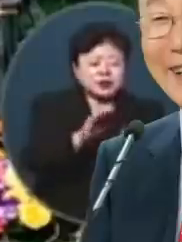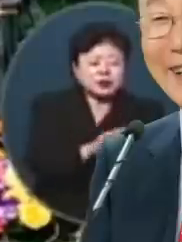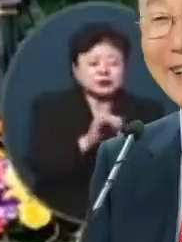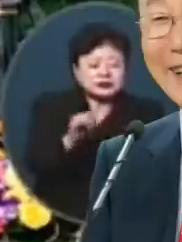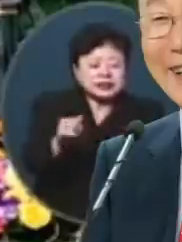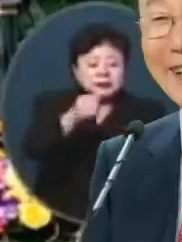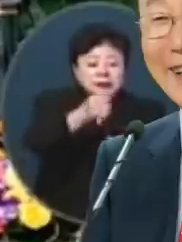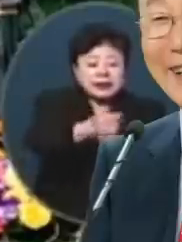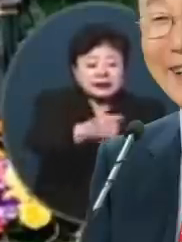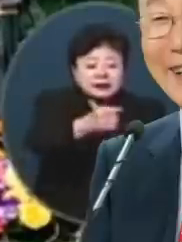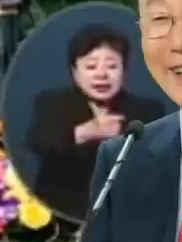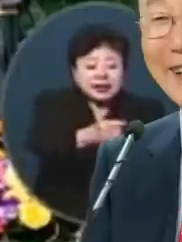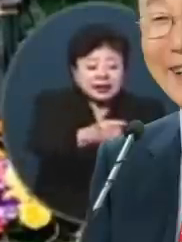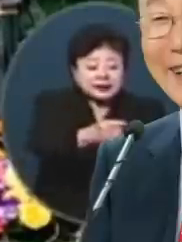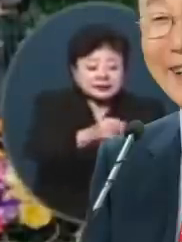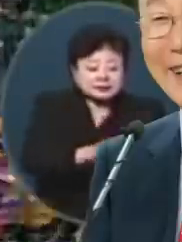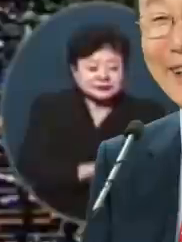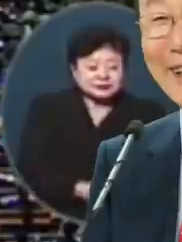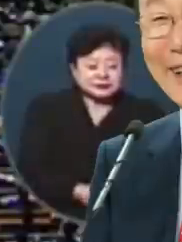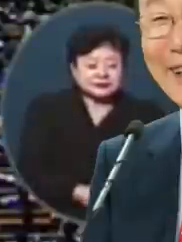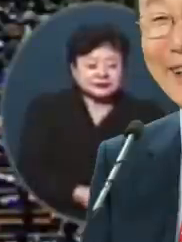대피를 지으리라 하시니라.